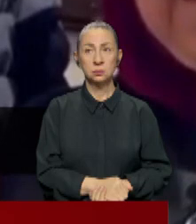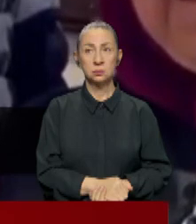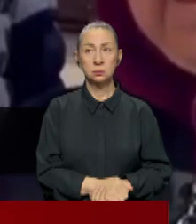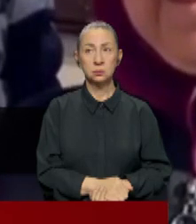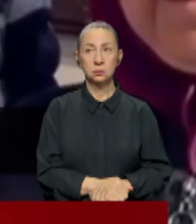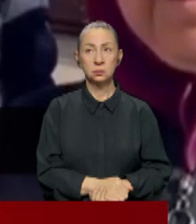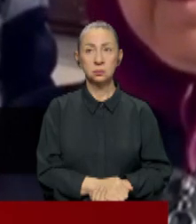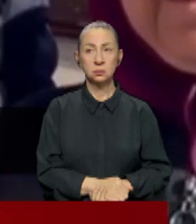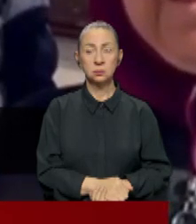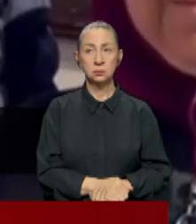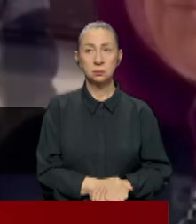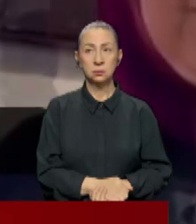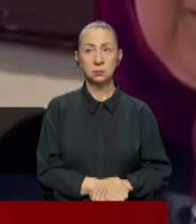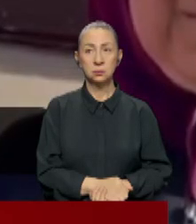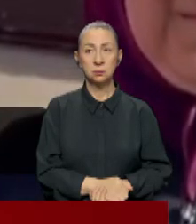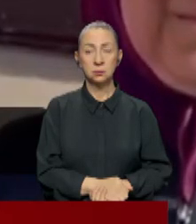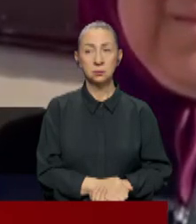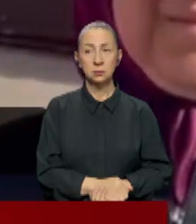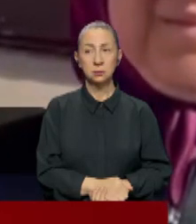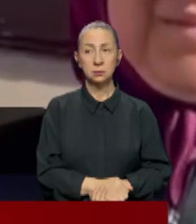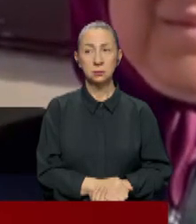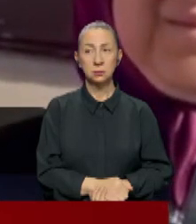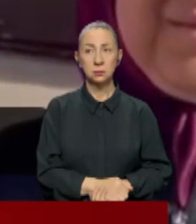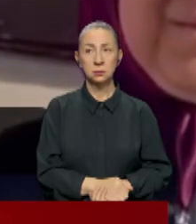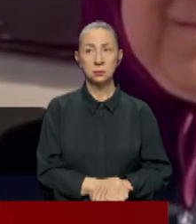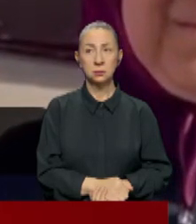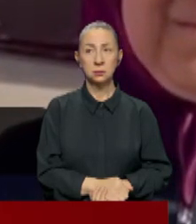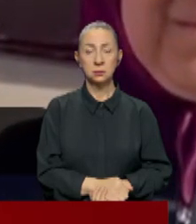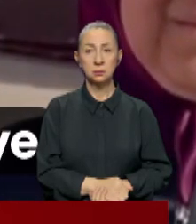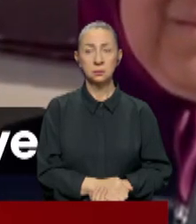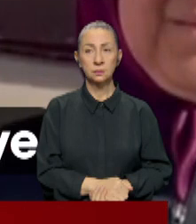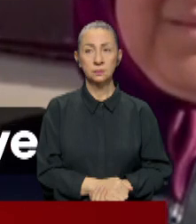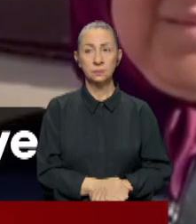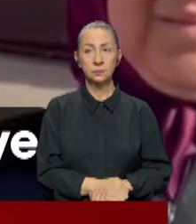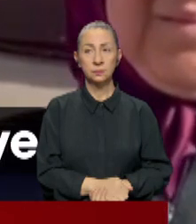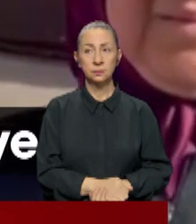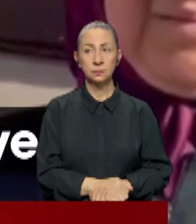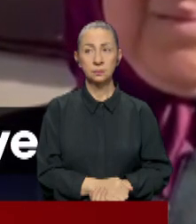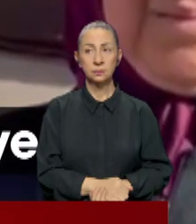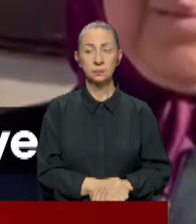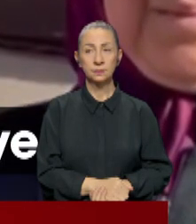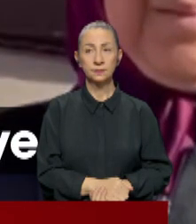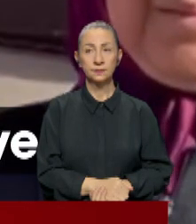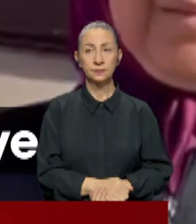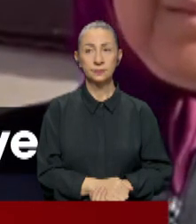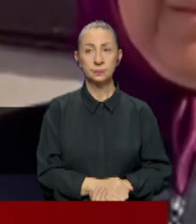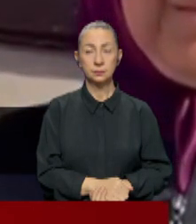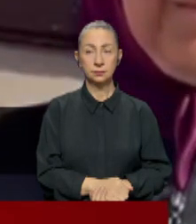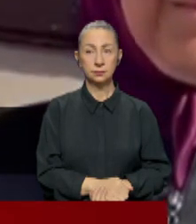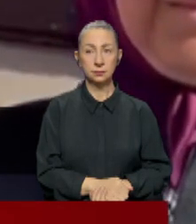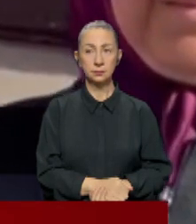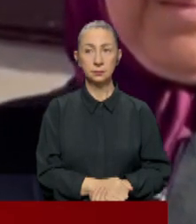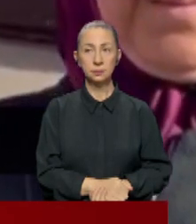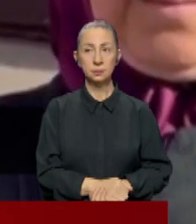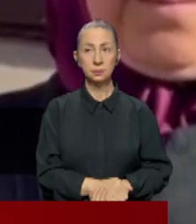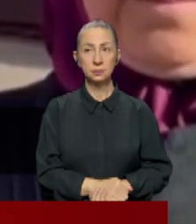söylemektedir. Yalan söylemektedir. Cumhurbaşkanı kararını dinlemeyen, valilik kararını dinlemeyen, mahkeme kararını dinlemeyen Sayın